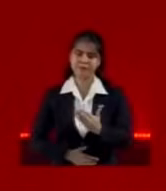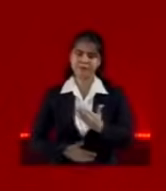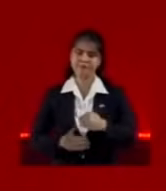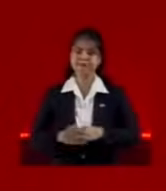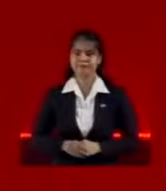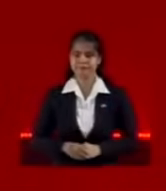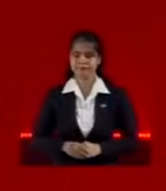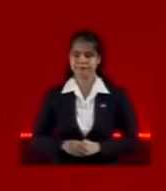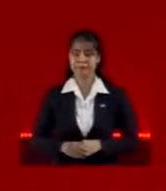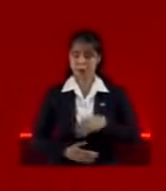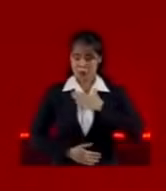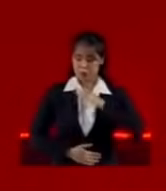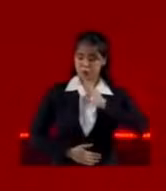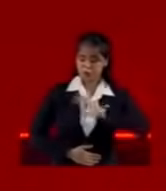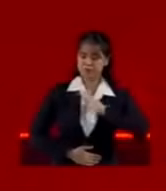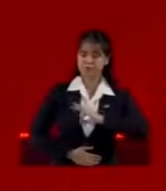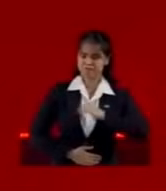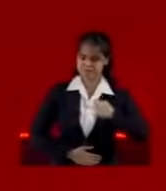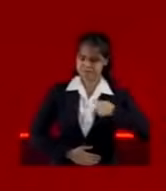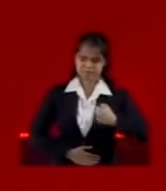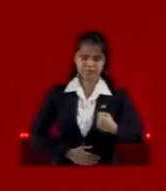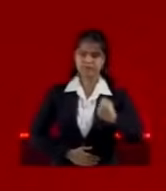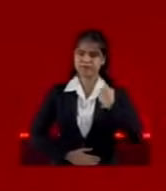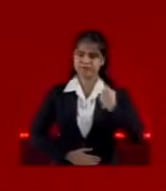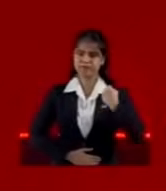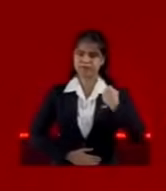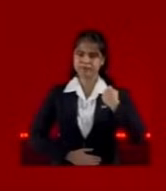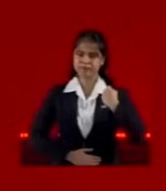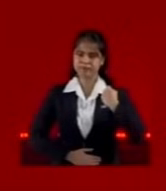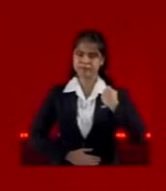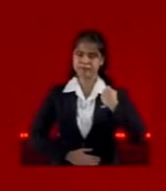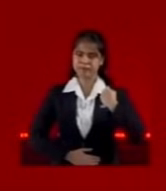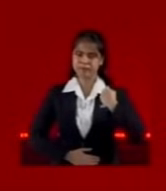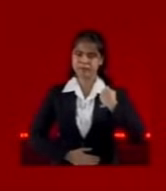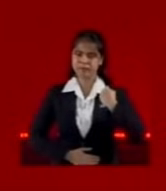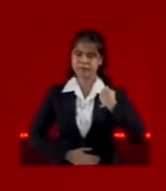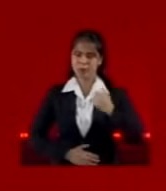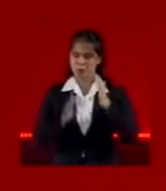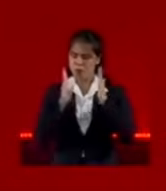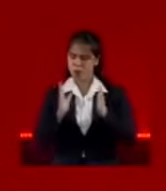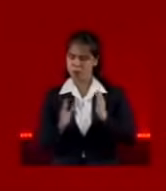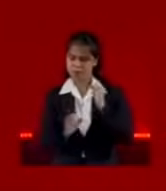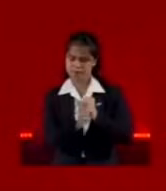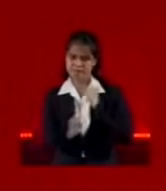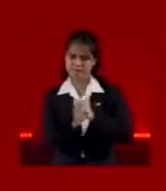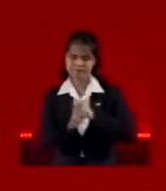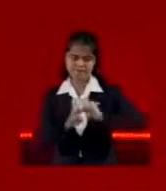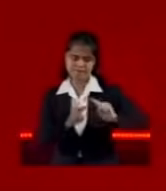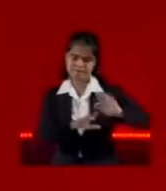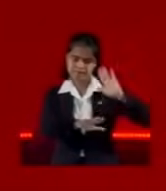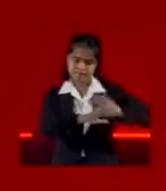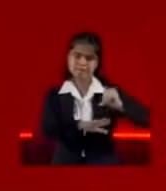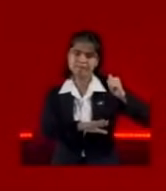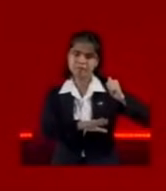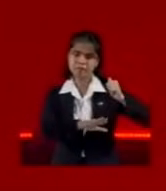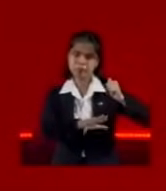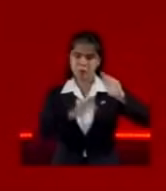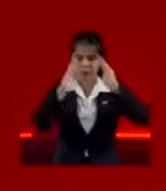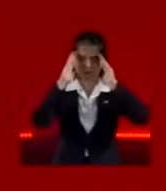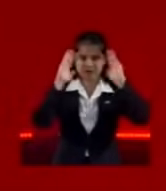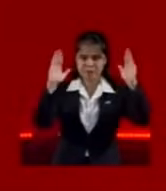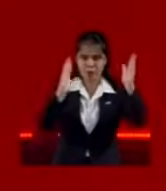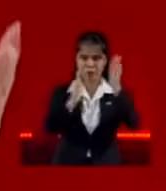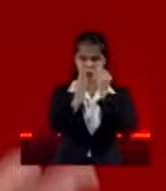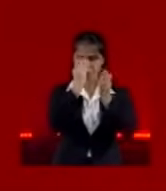เด็กก็อยู่คนที่มาใหม่ก็ต้องอยู่ด้วยกับผู้ใหญ ่ ผมว่าในลักษณะนั้นก็เป็นองค์ก